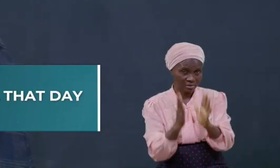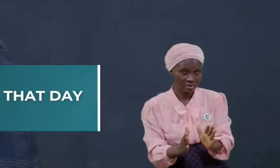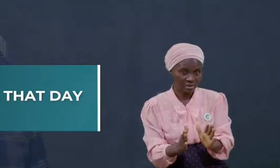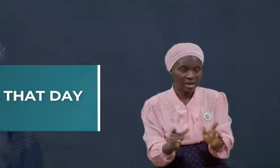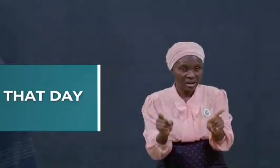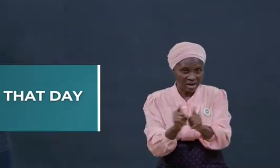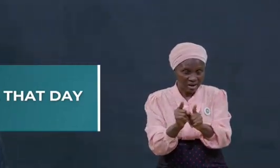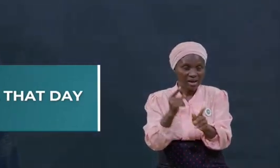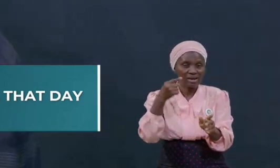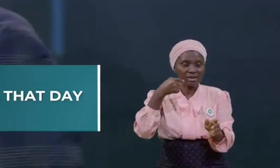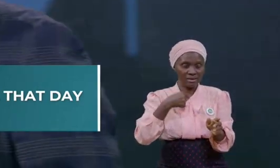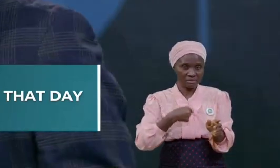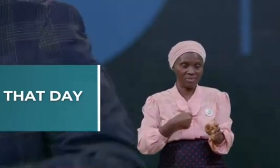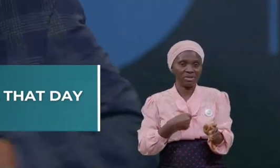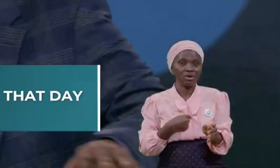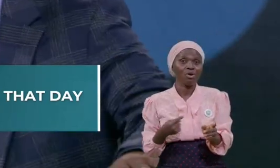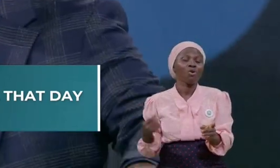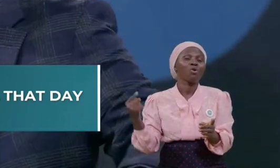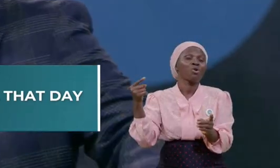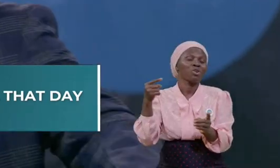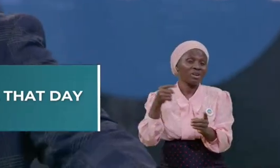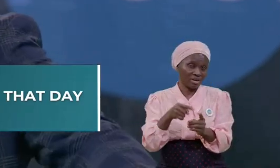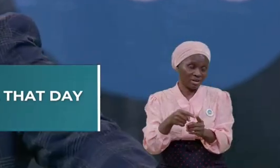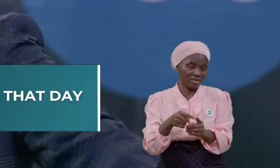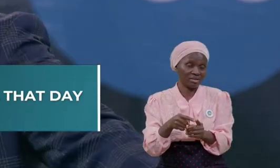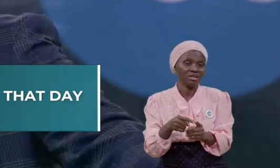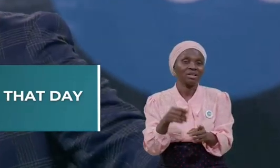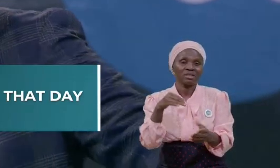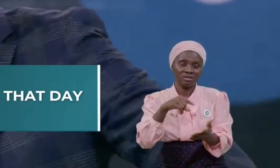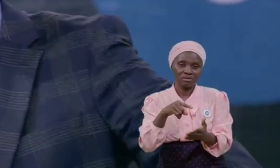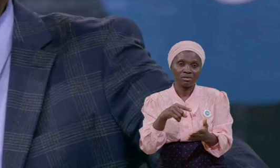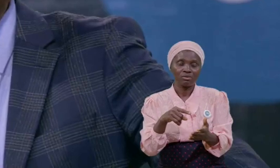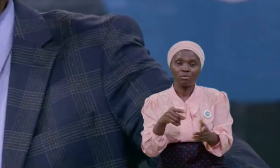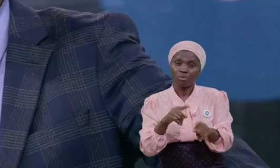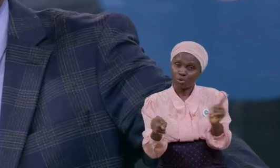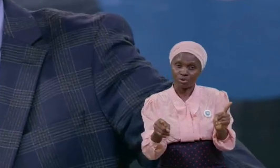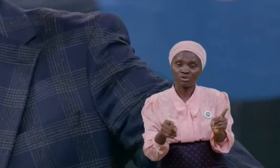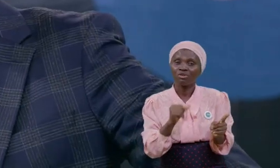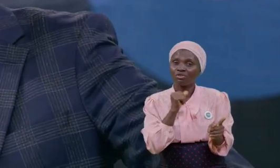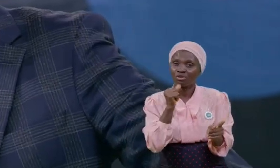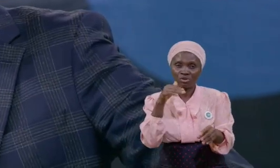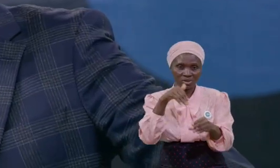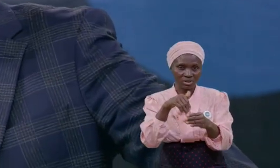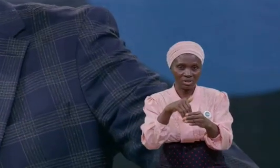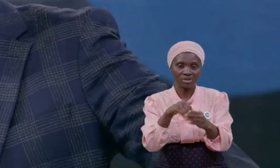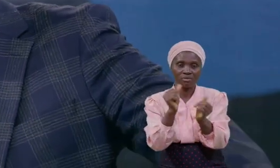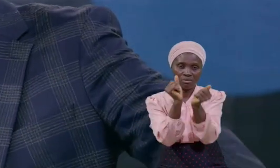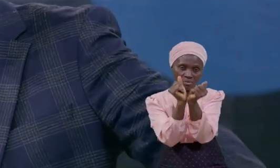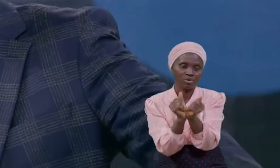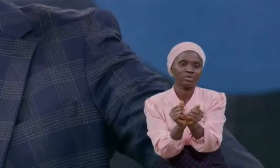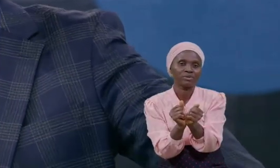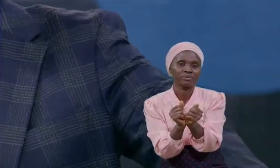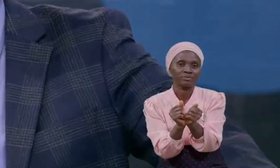À l'exception de ces liens. Ça veut dire quoi? À l'exception de ces liens, l'apôtre Paul était enchaîné, il subissait la